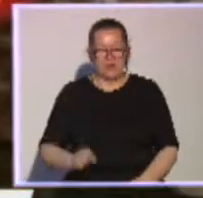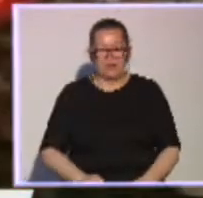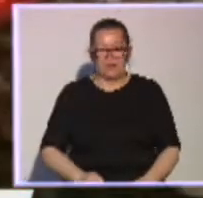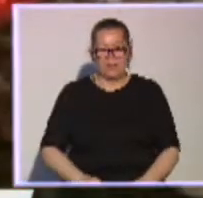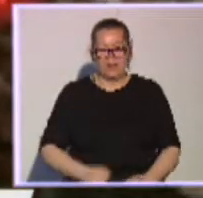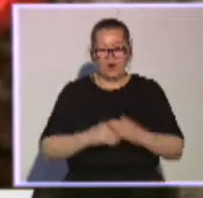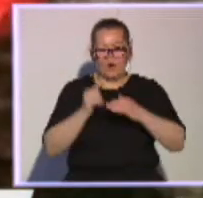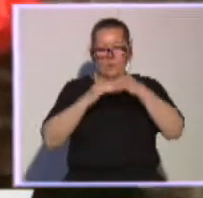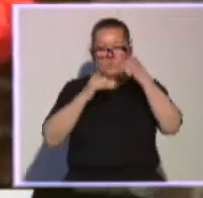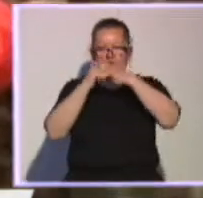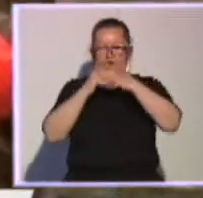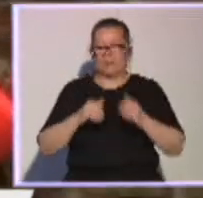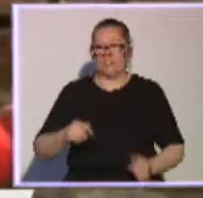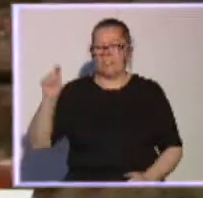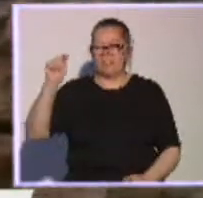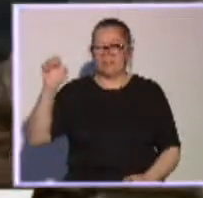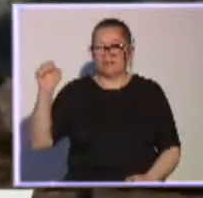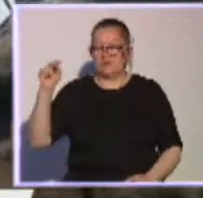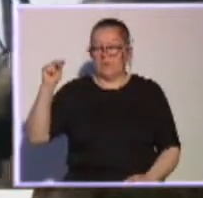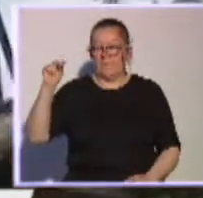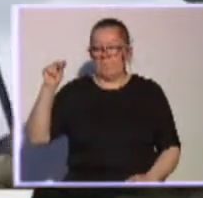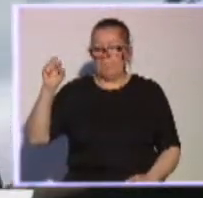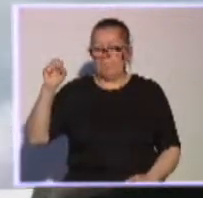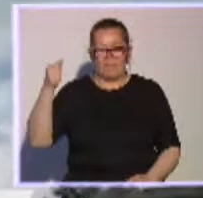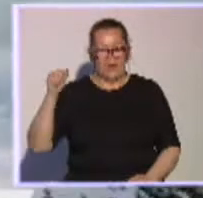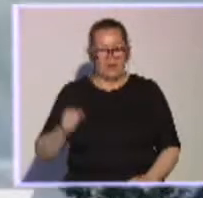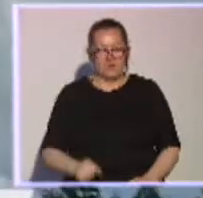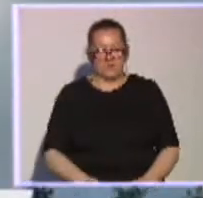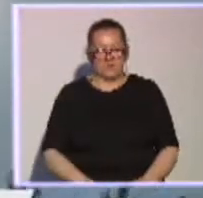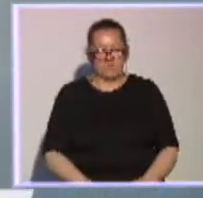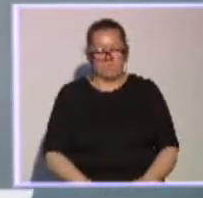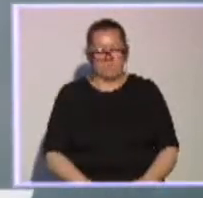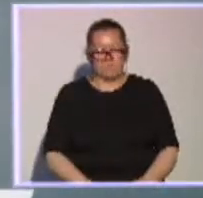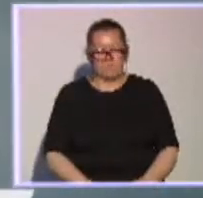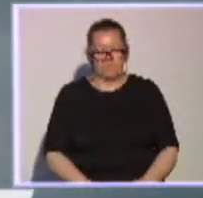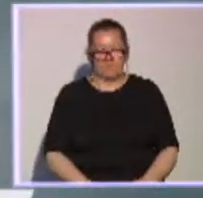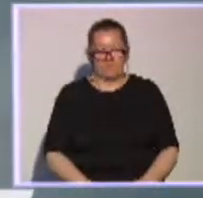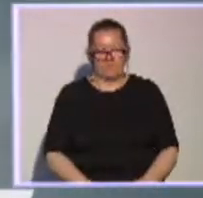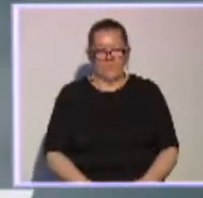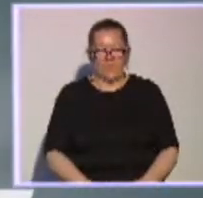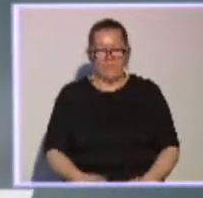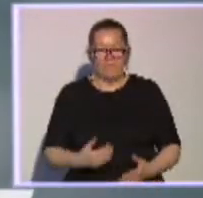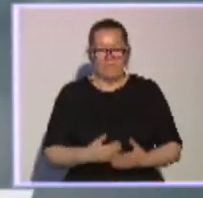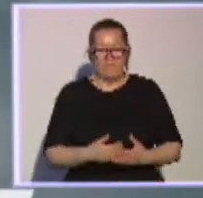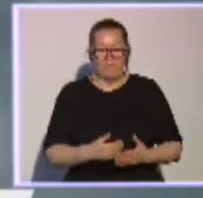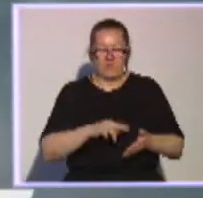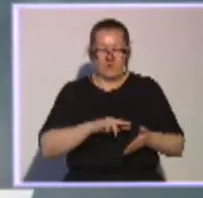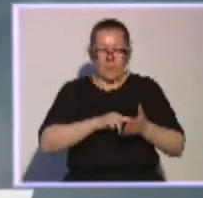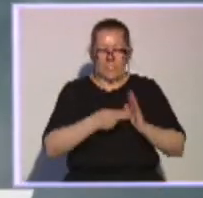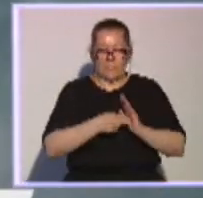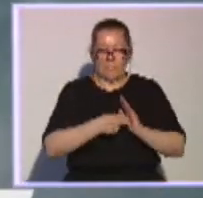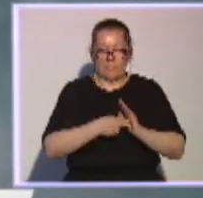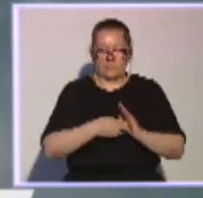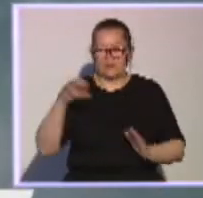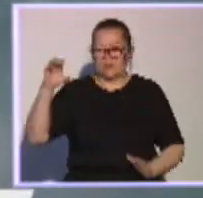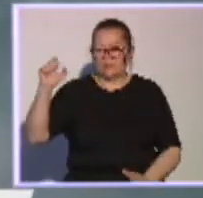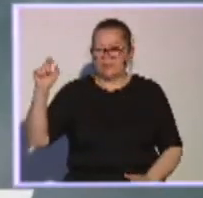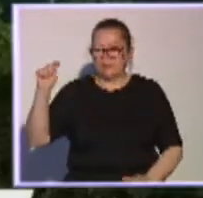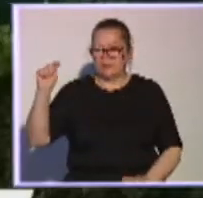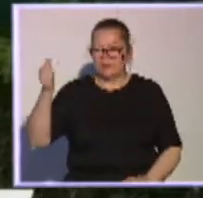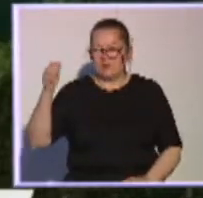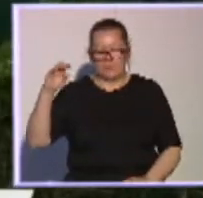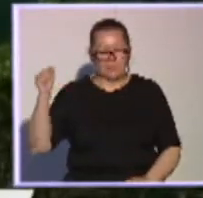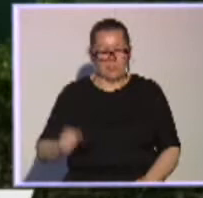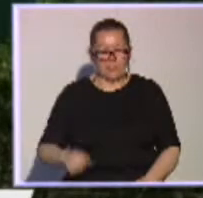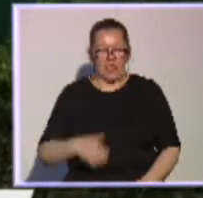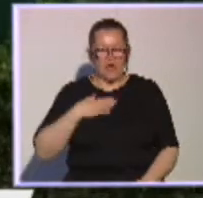Țepeș. Vorbim despre un sistem de turnicheți prin care turiștii vor face accesul în cetate. Ca să modernizeze cetatea lui Vlad Țepeș, Muzeul Județean